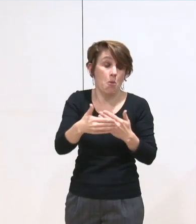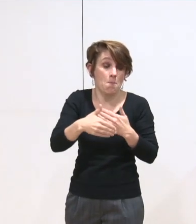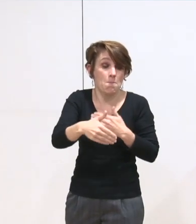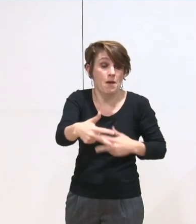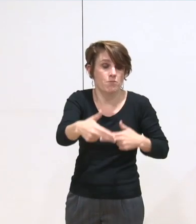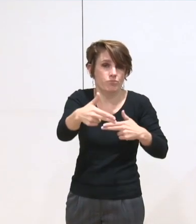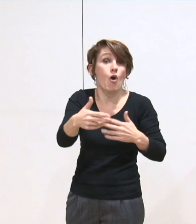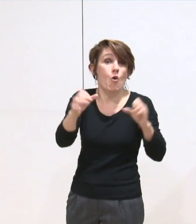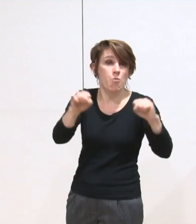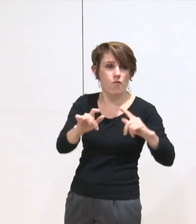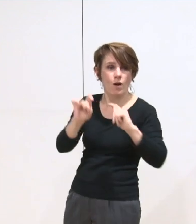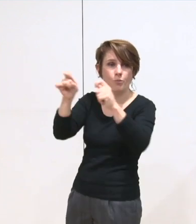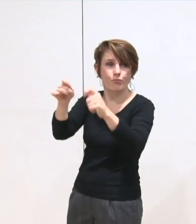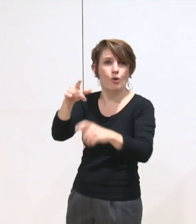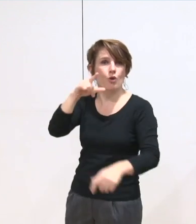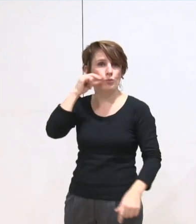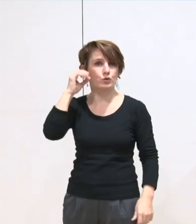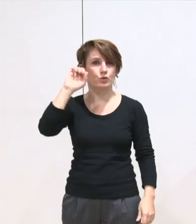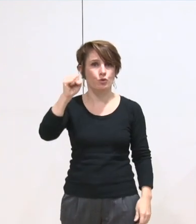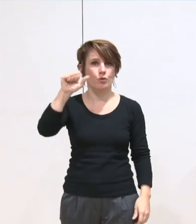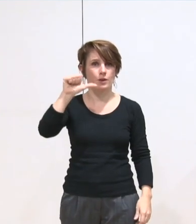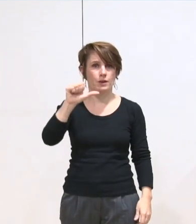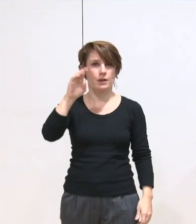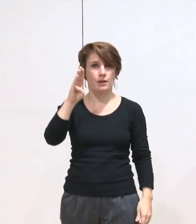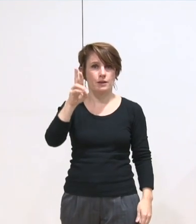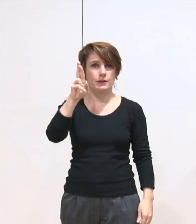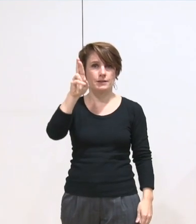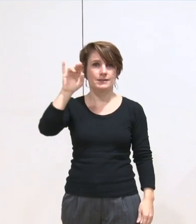Julien, Claire Kirkacharian,